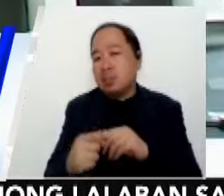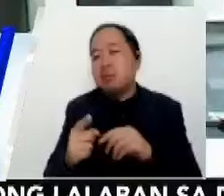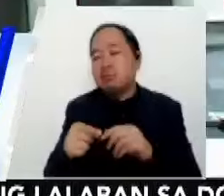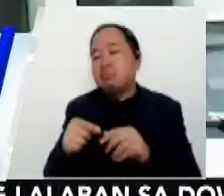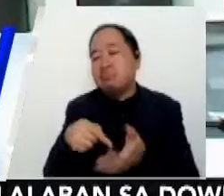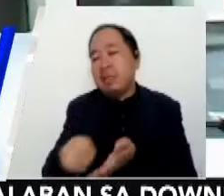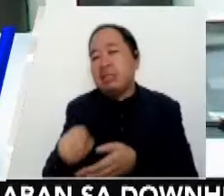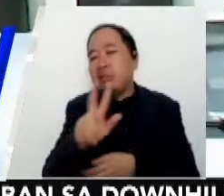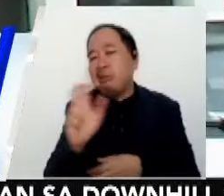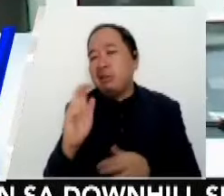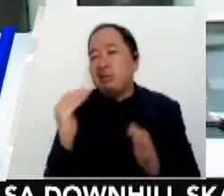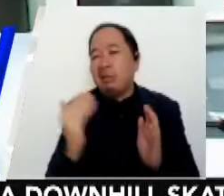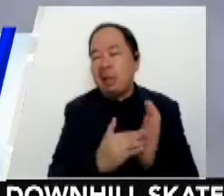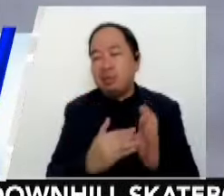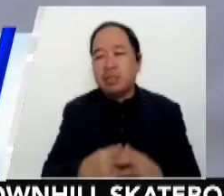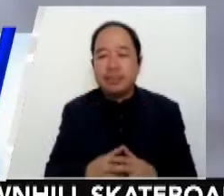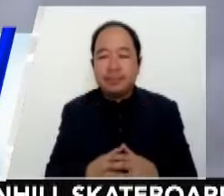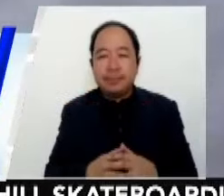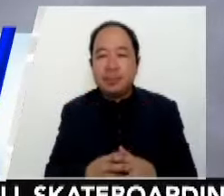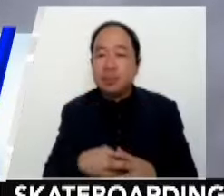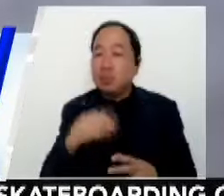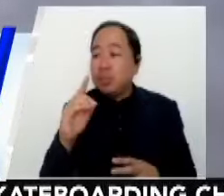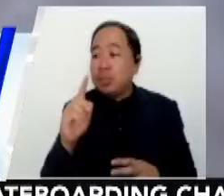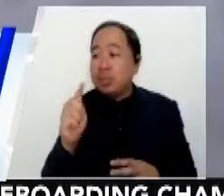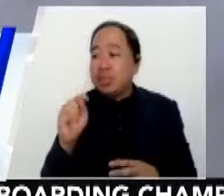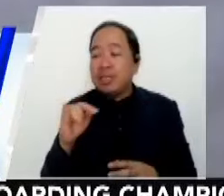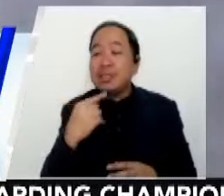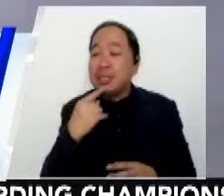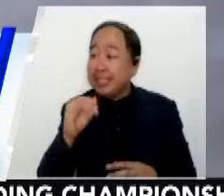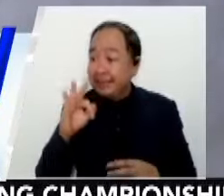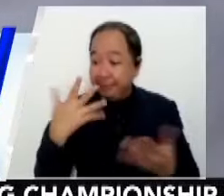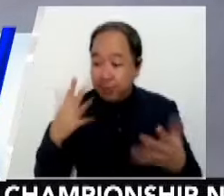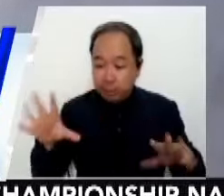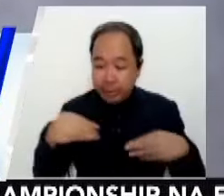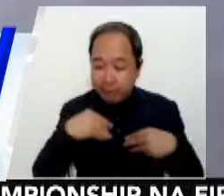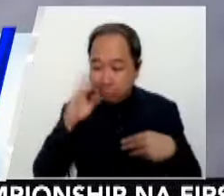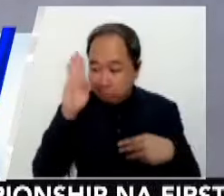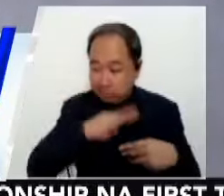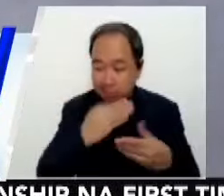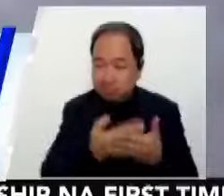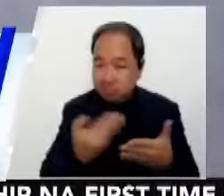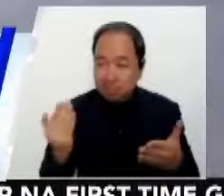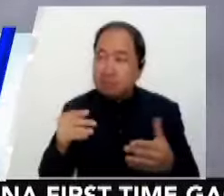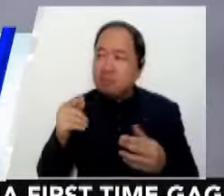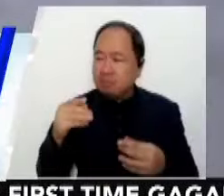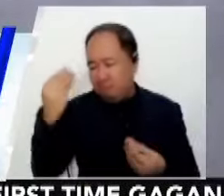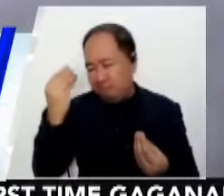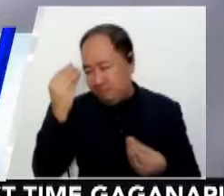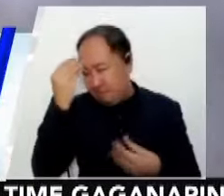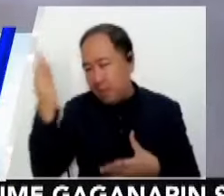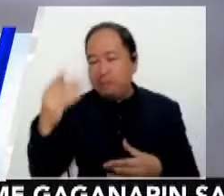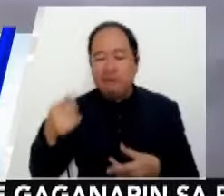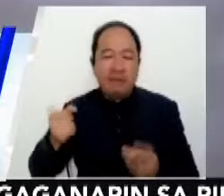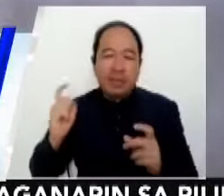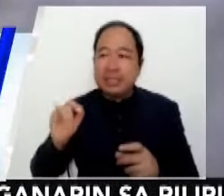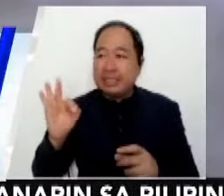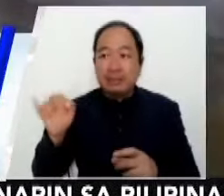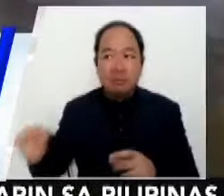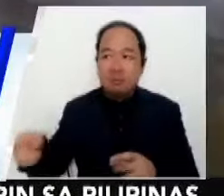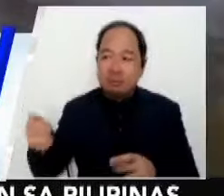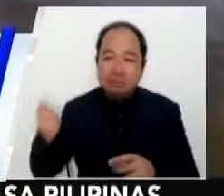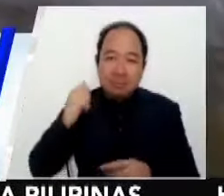DTI, pagkatanggap ng depektibong item, magreklamo agad. Kung tanggihang i-refund o palitan ng sirang produkto, huwag daw tamaring